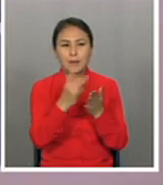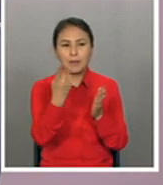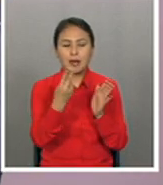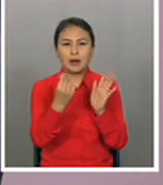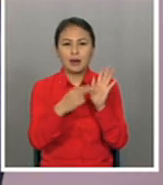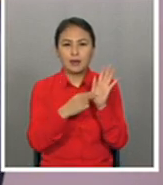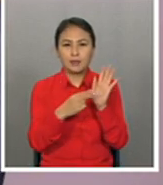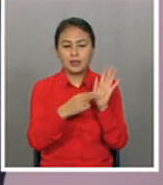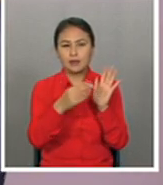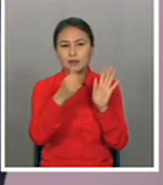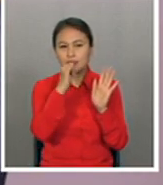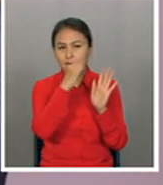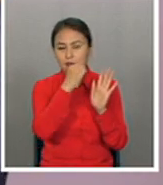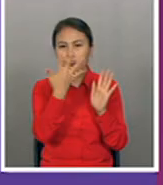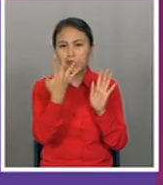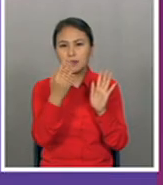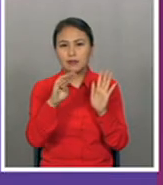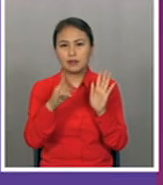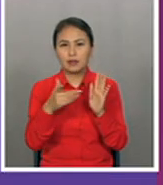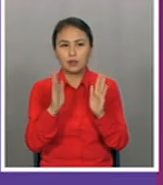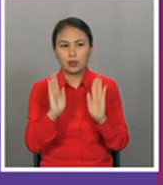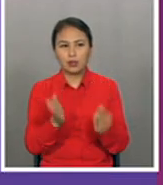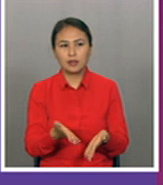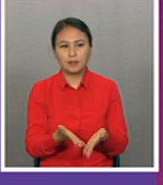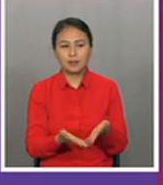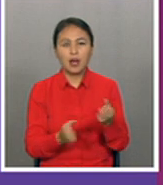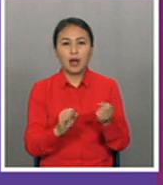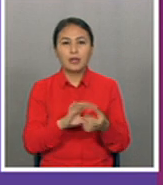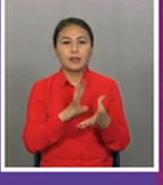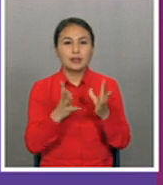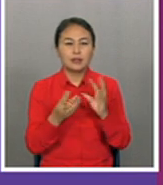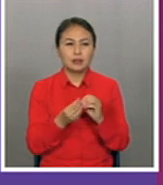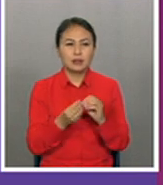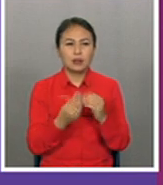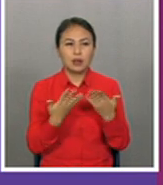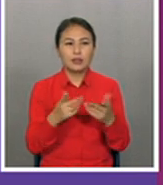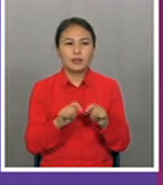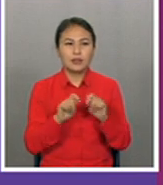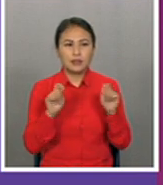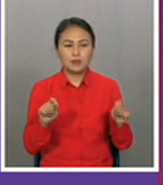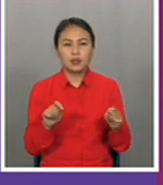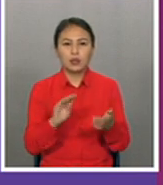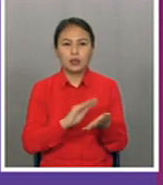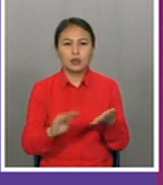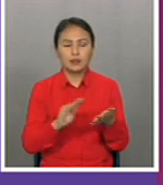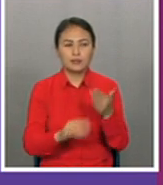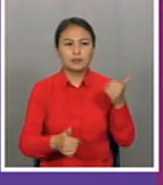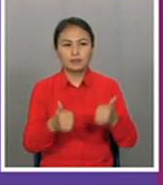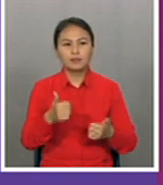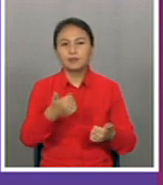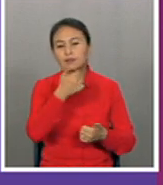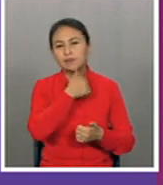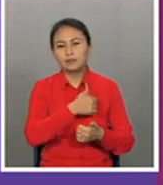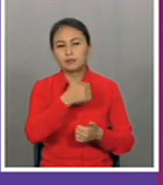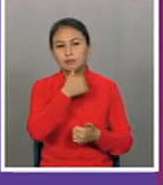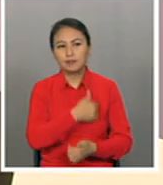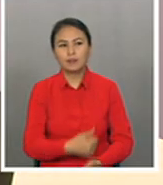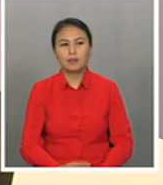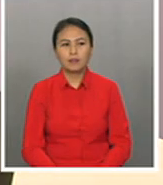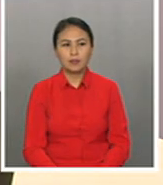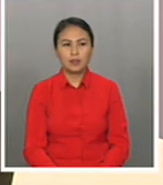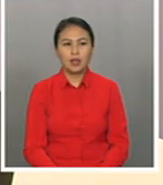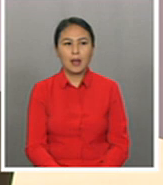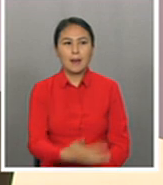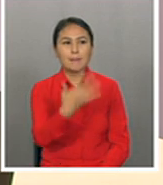бағасы 5 теңге болады. Ал енді балалар, келесі есептерді салыстырып тексерейік.